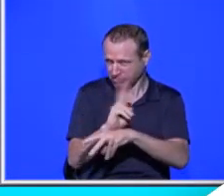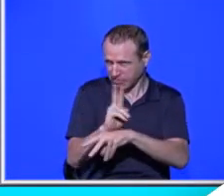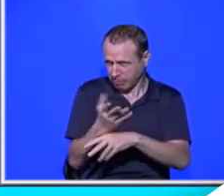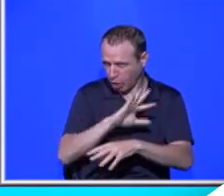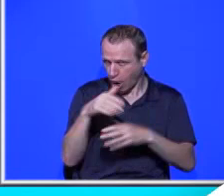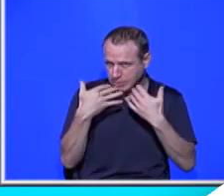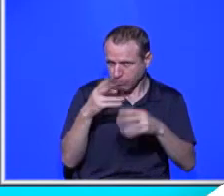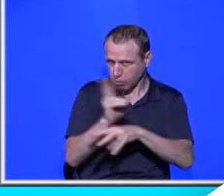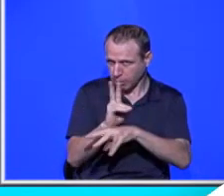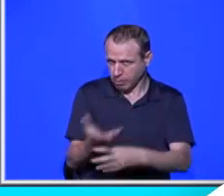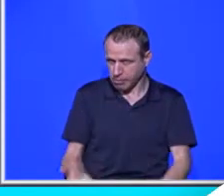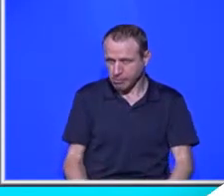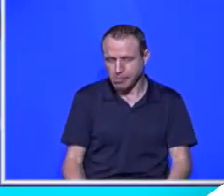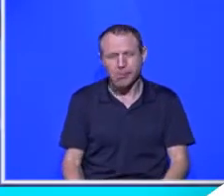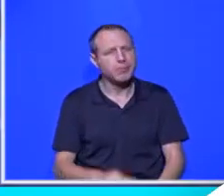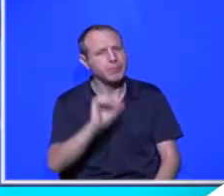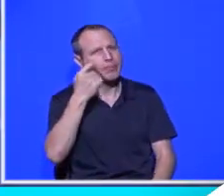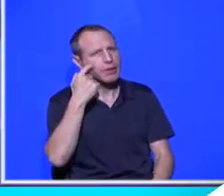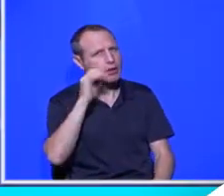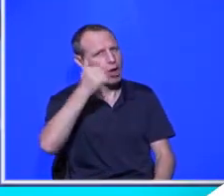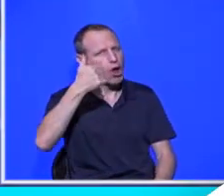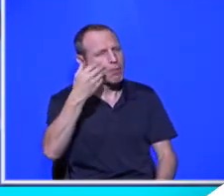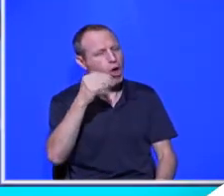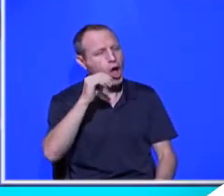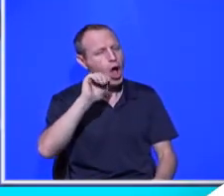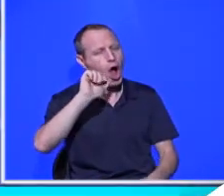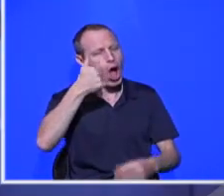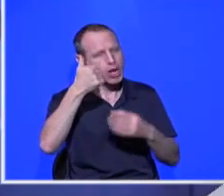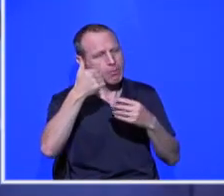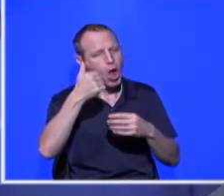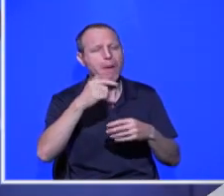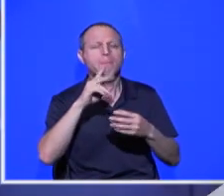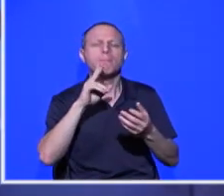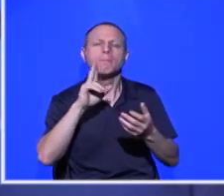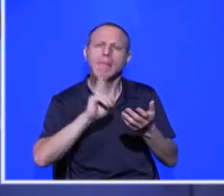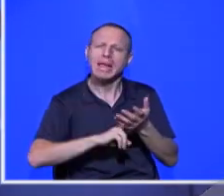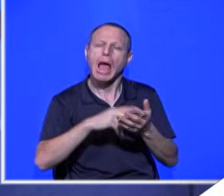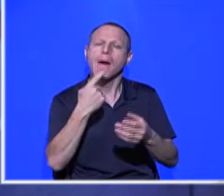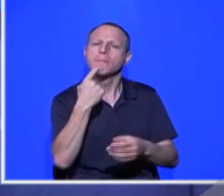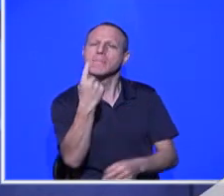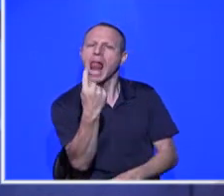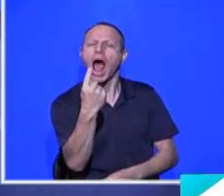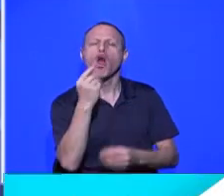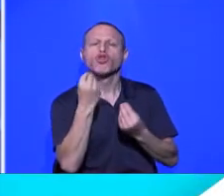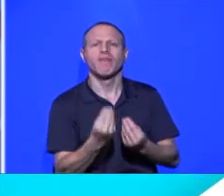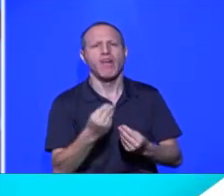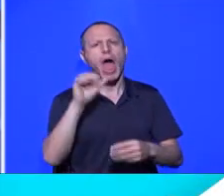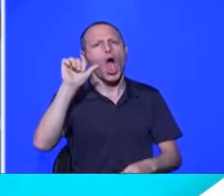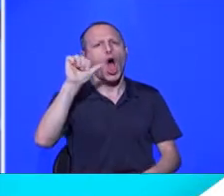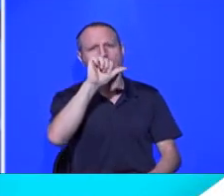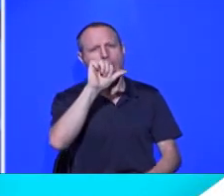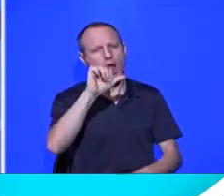עבודה בעיניים? תראי, קודם כל מגיעה טובה, מילה טובה לאורן אהרוני, על התחקיר הזה שלו, הוא